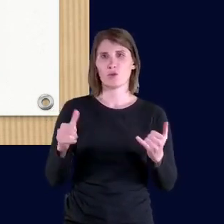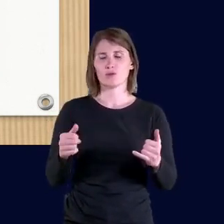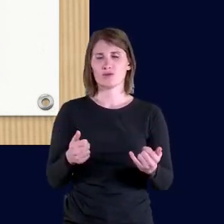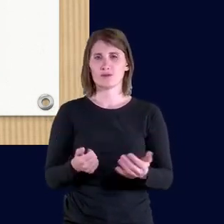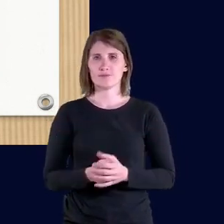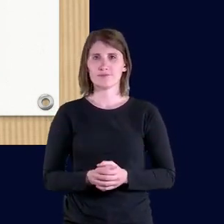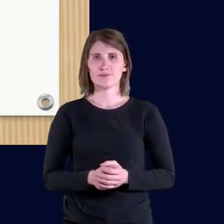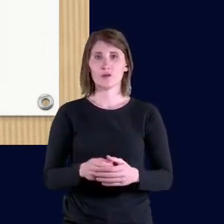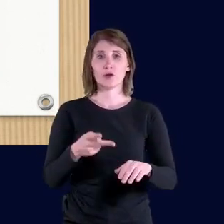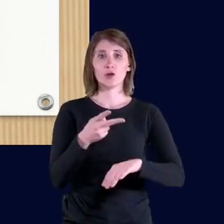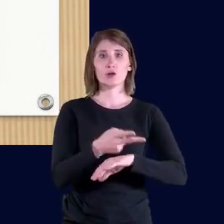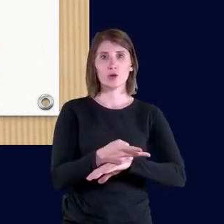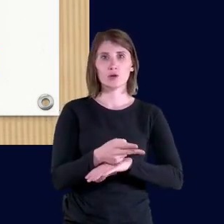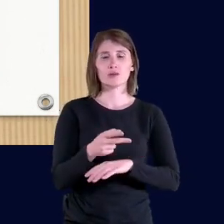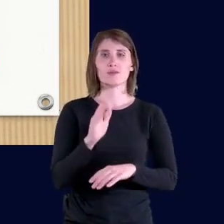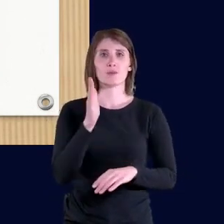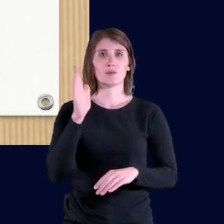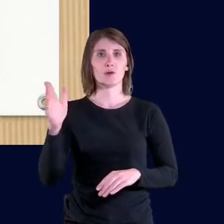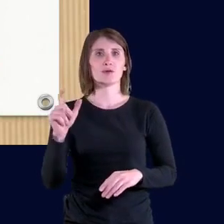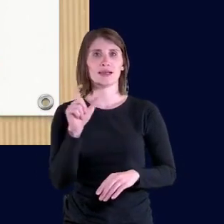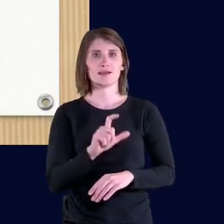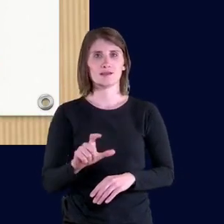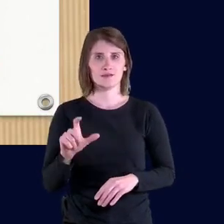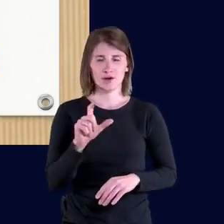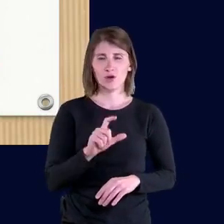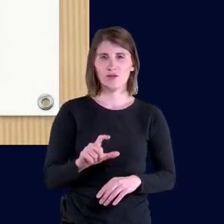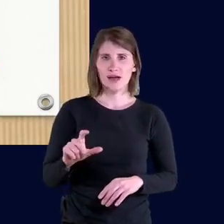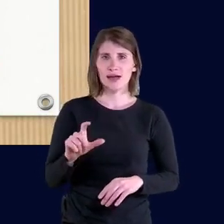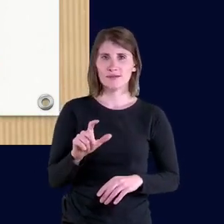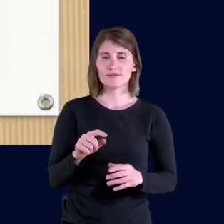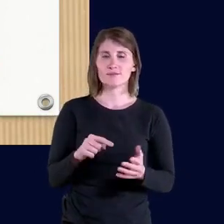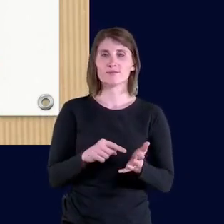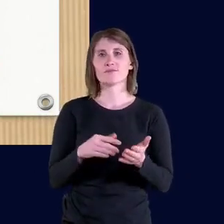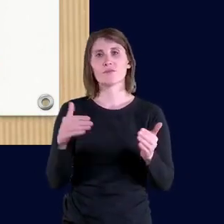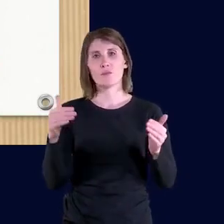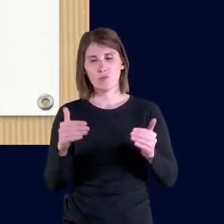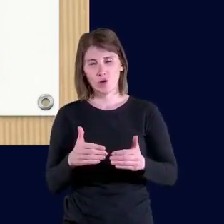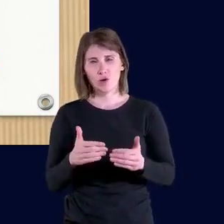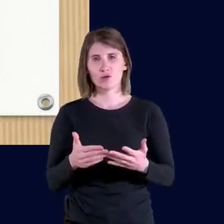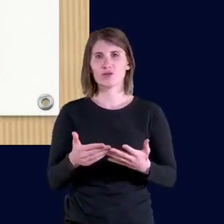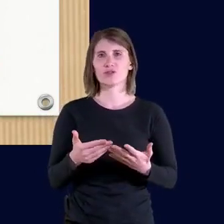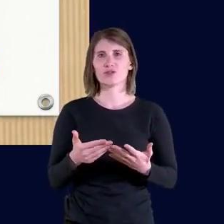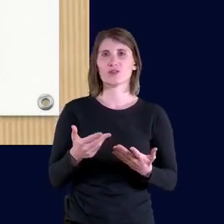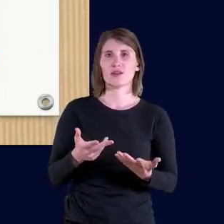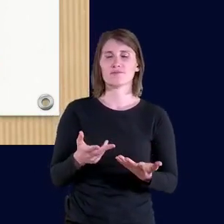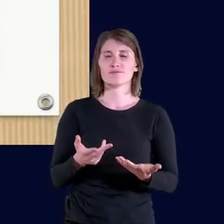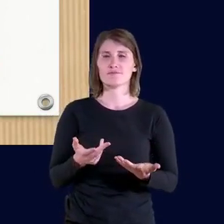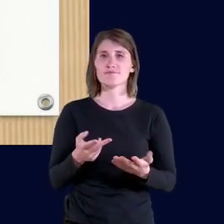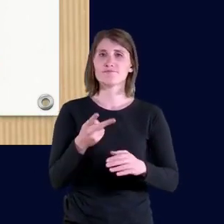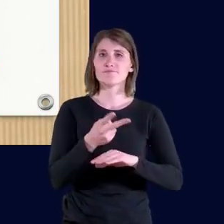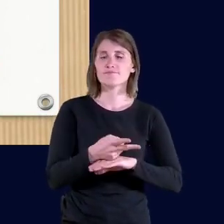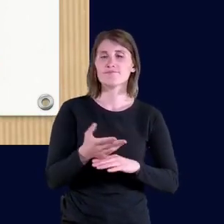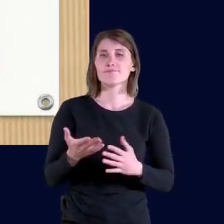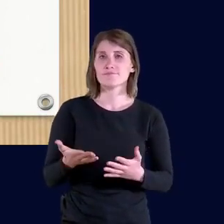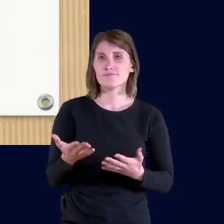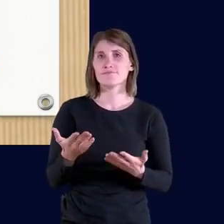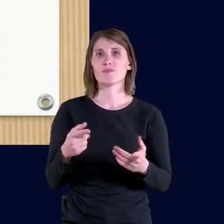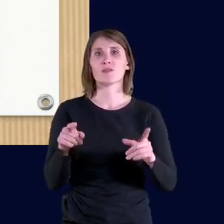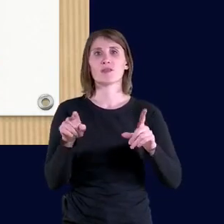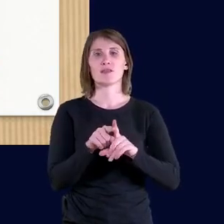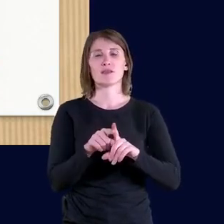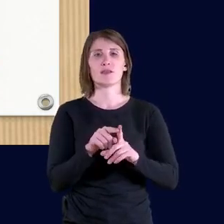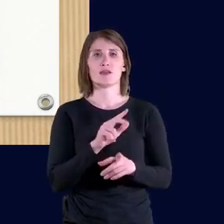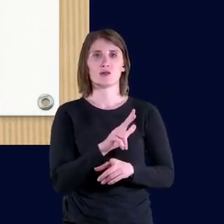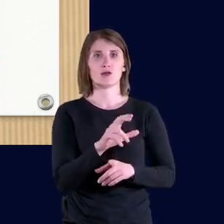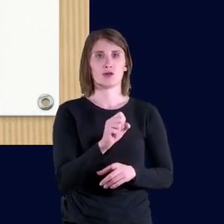do zbiorów w bibliotece cyfrowej możemy mieć z również z